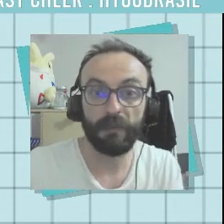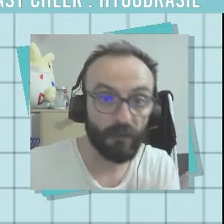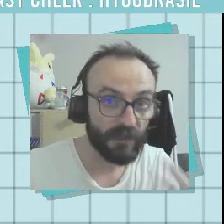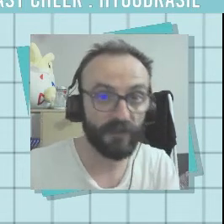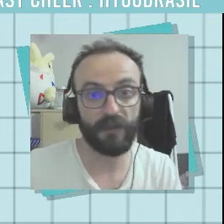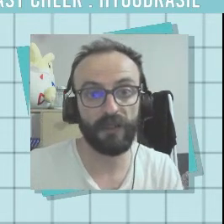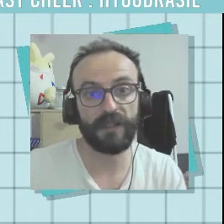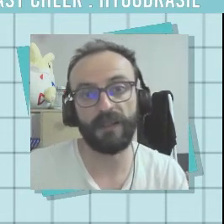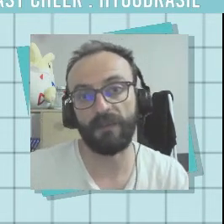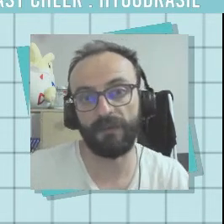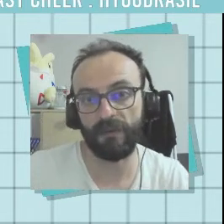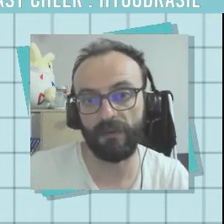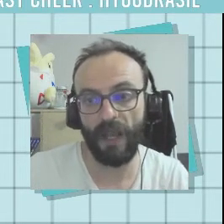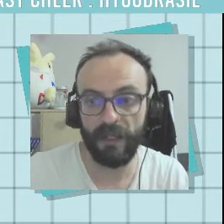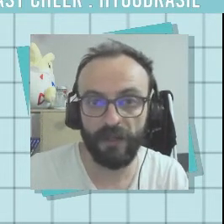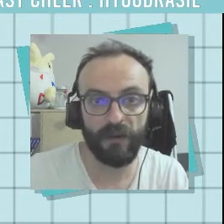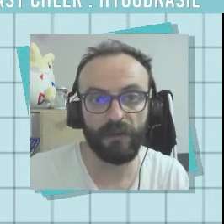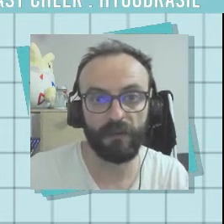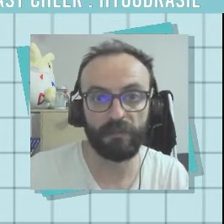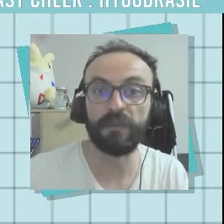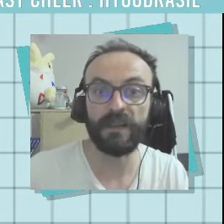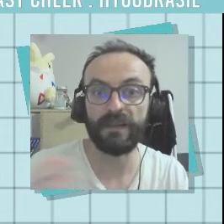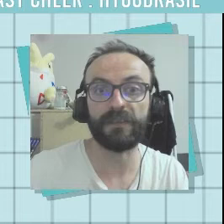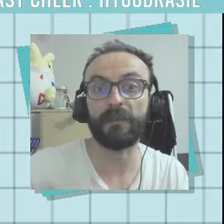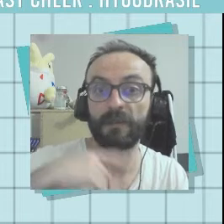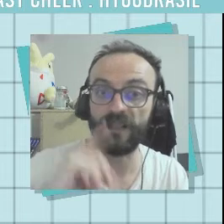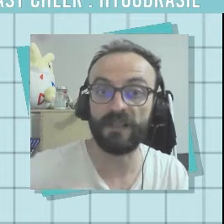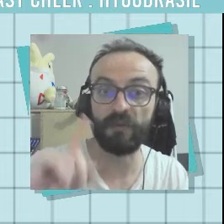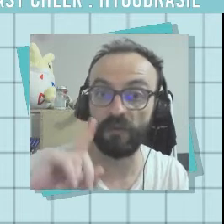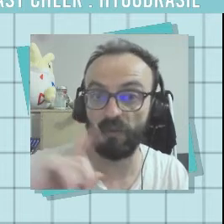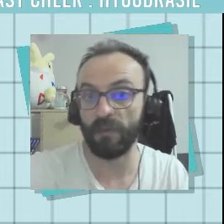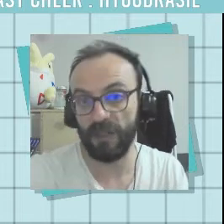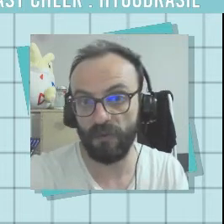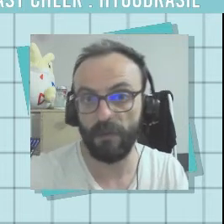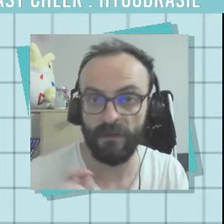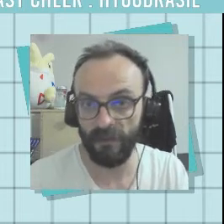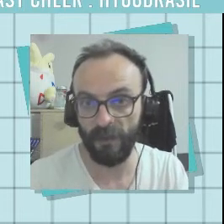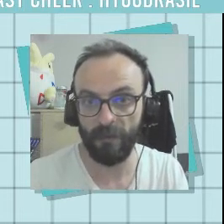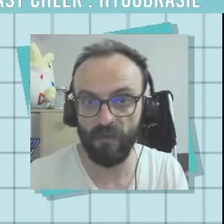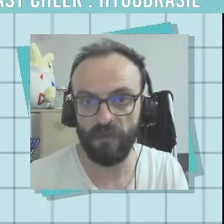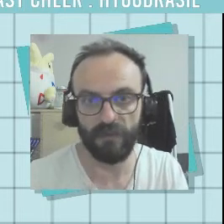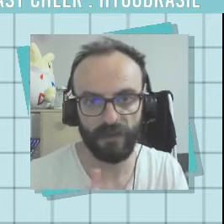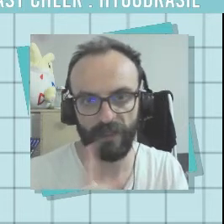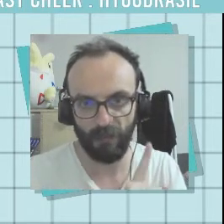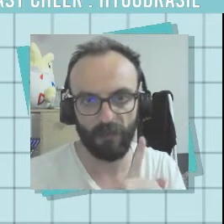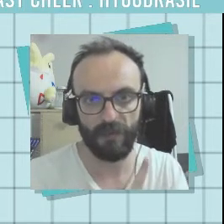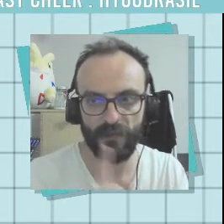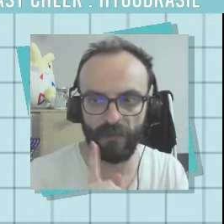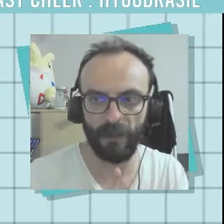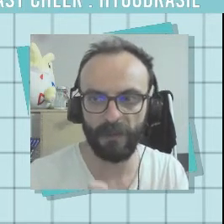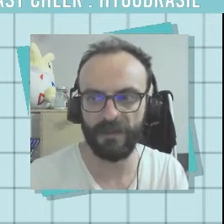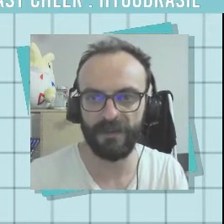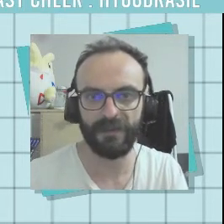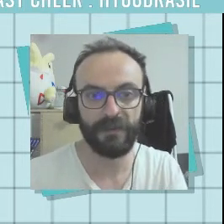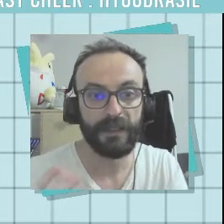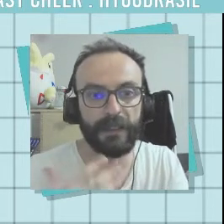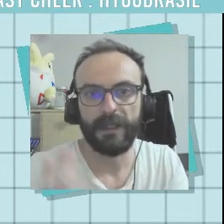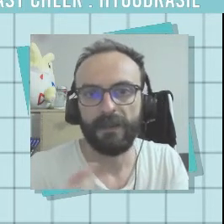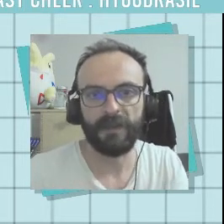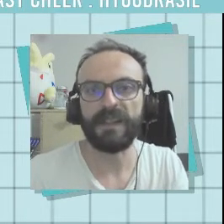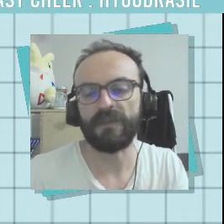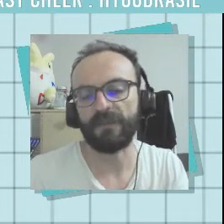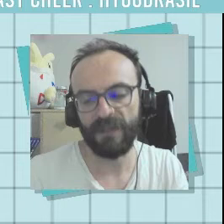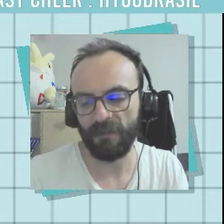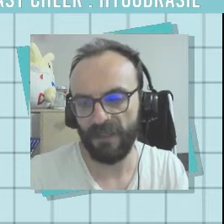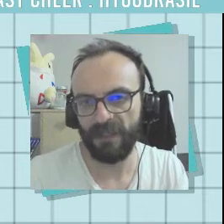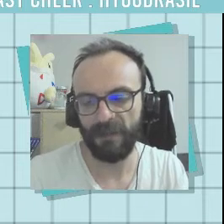ait des professeurs de LSF à l'école pour les entendants, mais aussi surtout pour les sourds, parce qu'on n'en a pas beaucoup. Hein. D'abord pour les sourds, après les entendants. Moi,